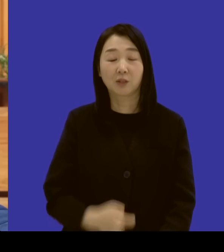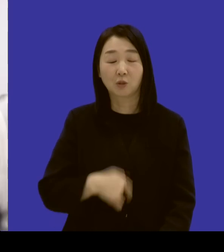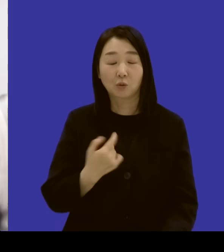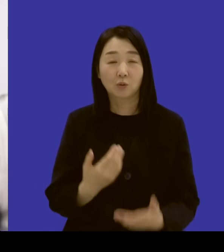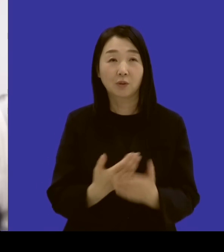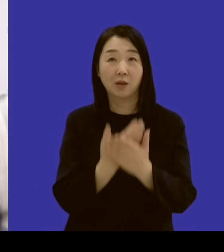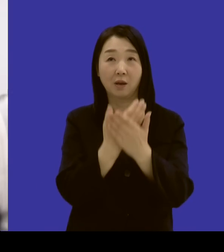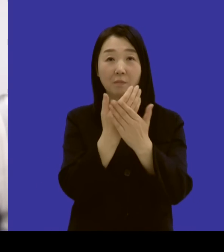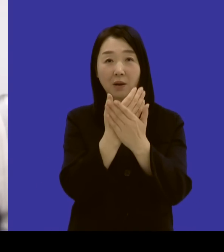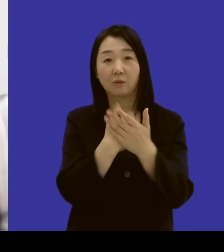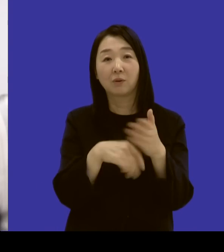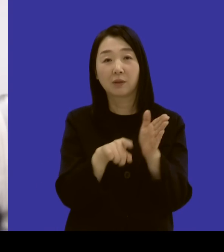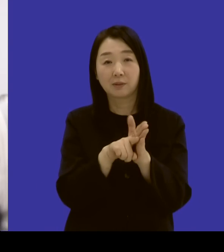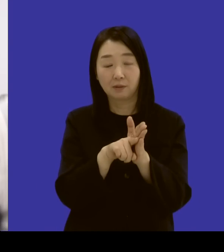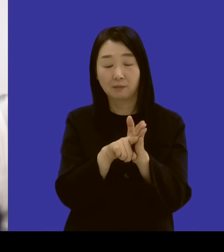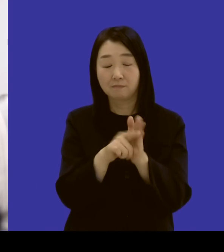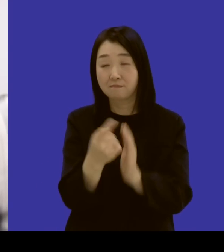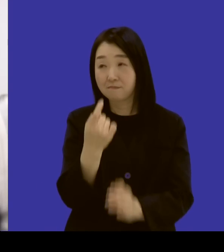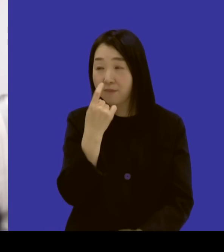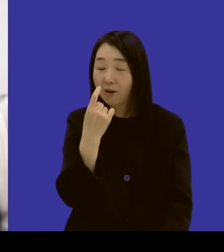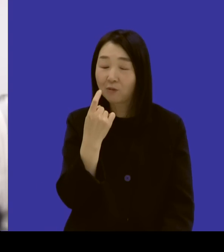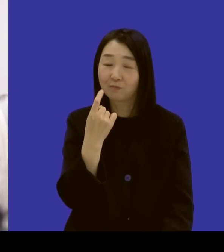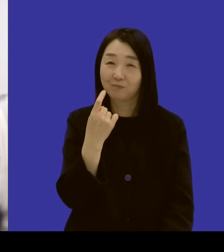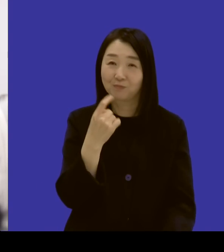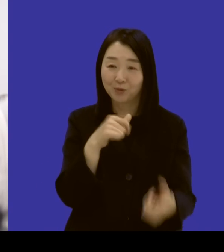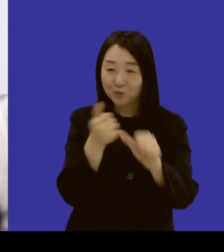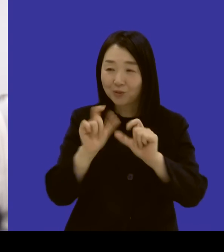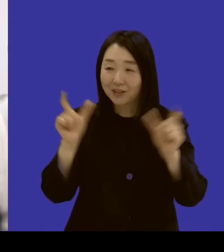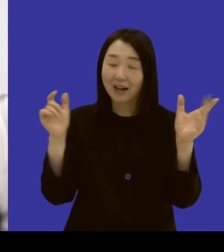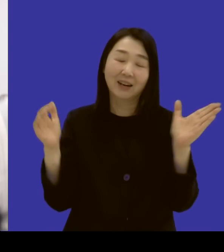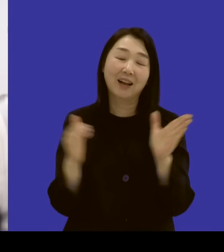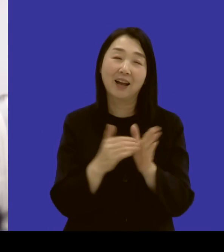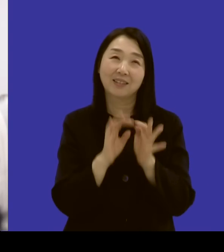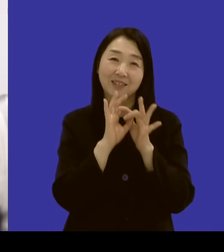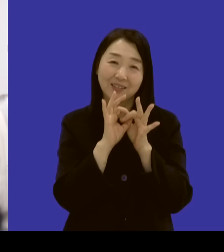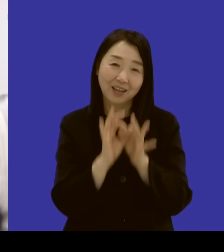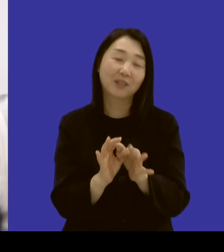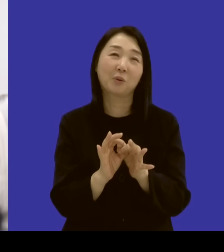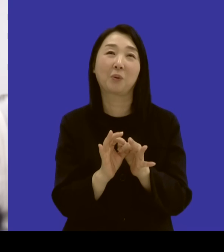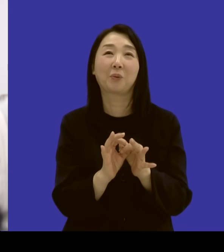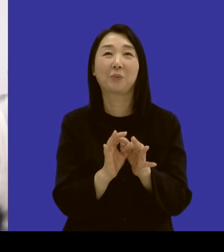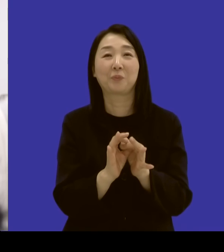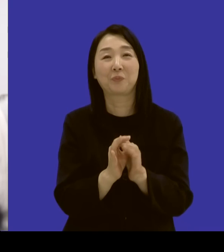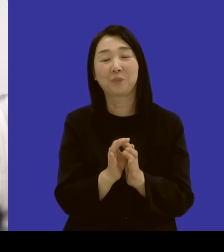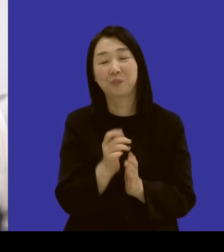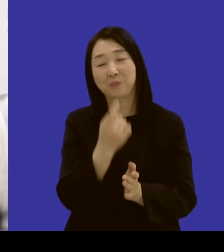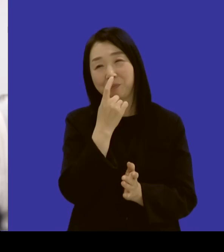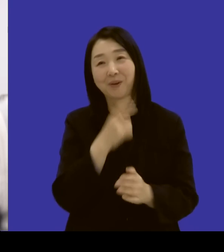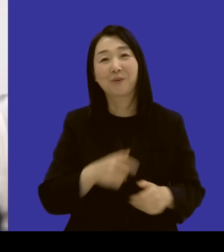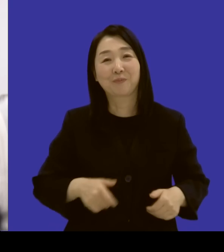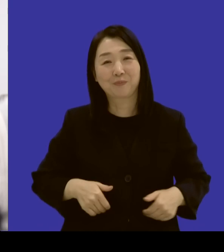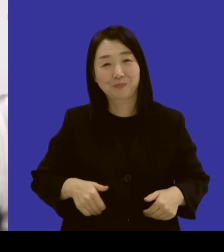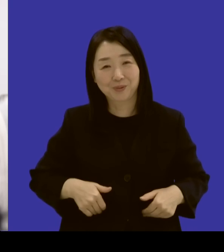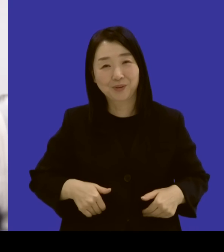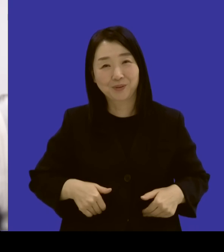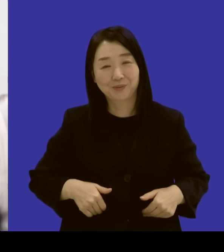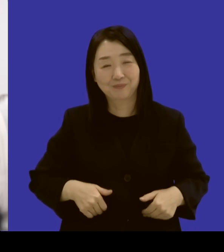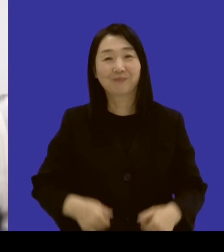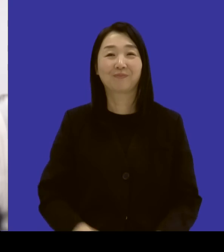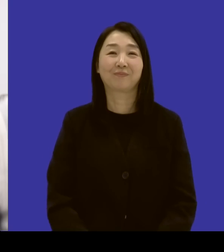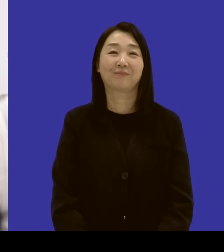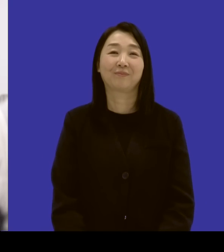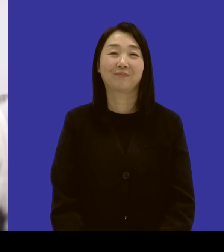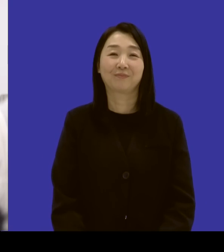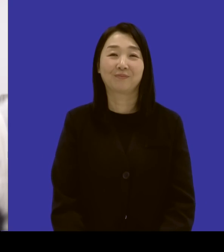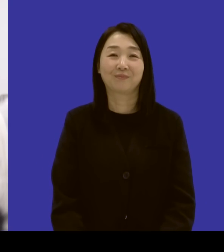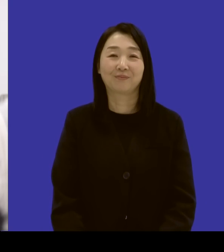개발을 그리고 배움을 죽는 날까지 계속 저희가 정신이 주어지는 날까지는 그걸 계속 하다가 가야 되는 거